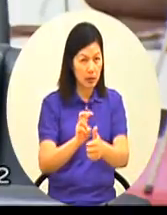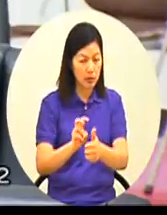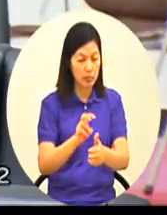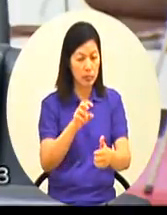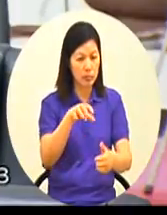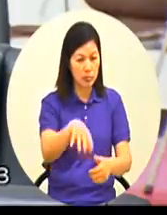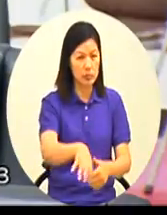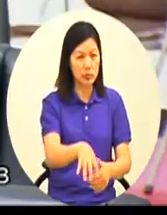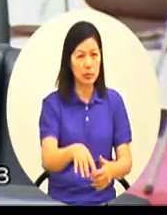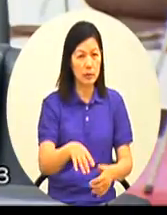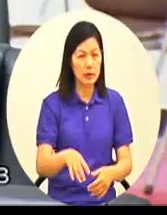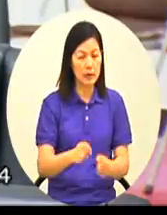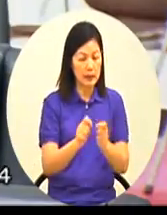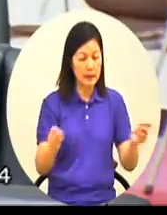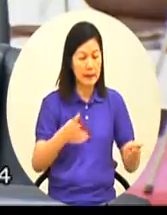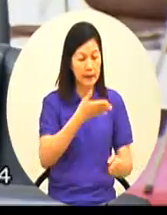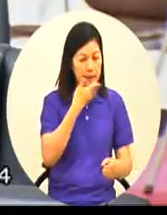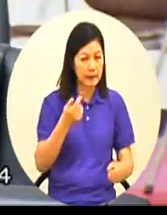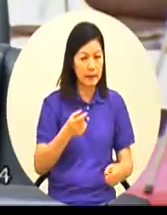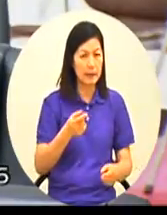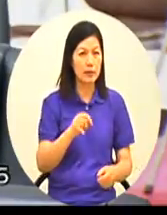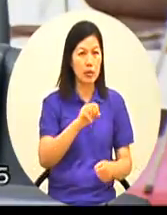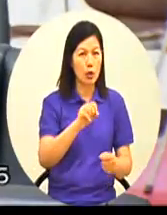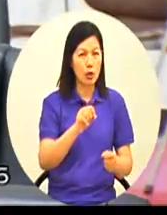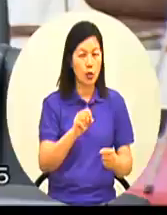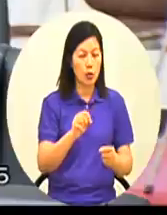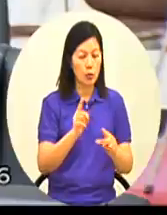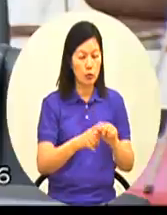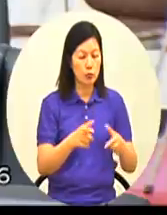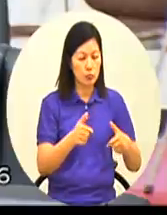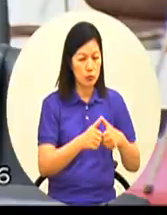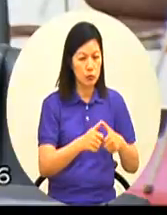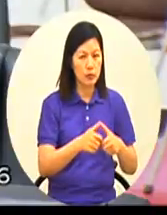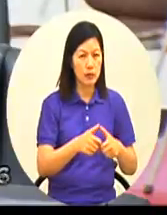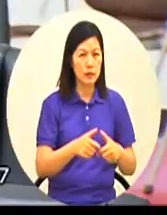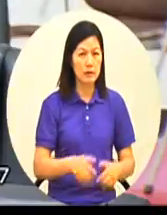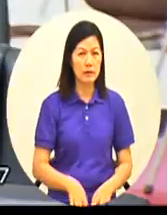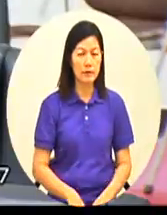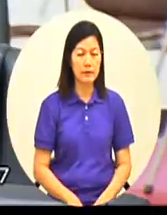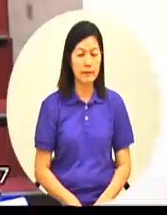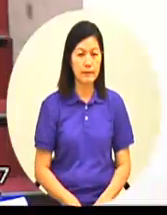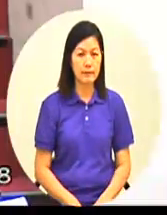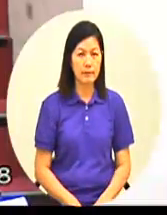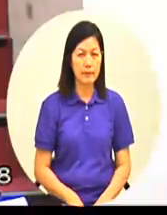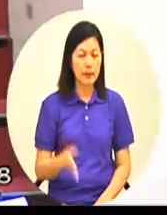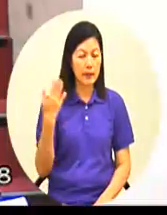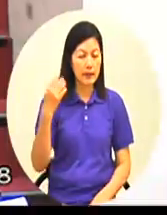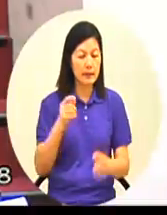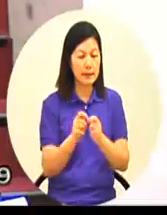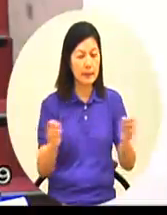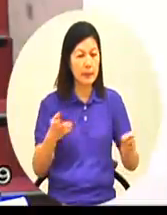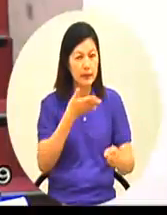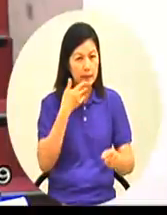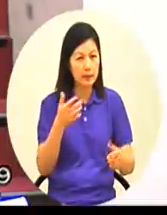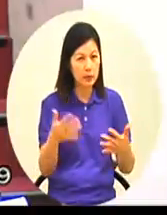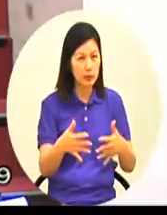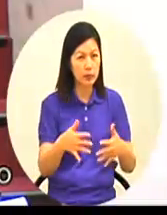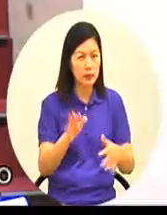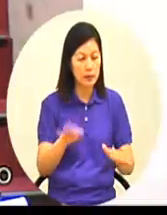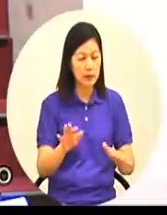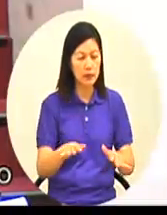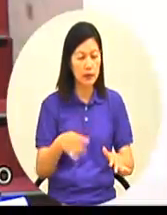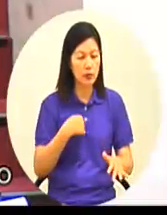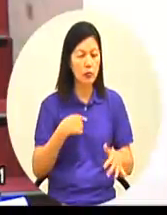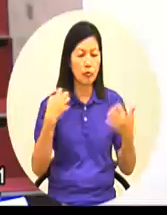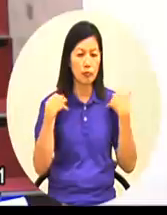长辈的长青中心， 甚至 都没有办法再容纳这些。 之前也有在讨论到北长青的问题嘛，吼，当然这现在不是我们的业务。 现